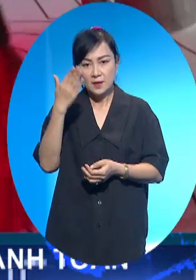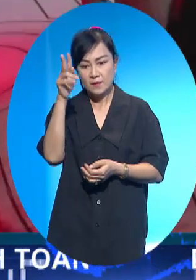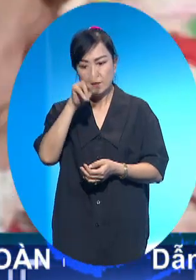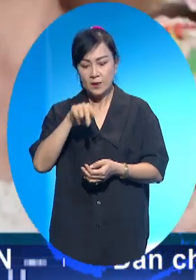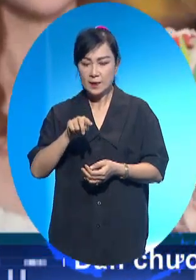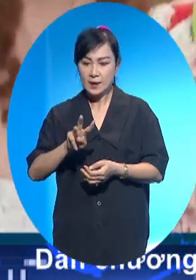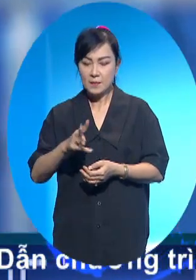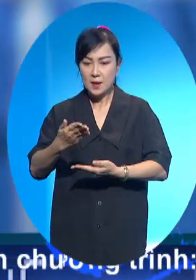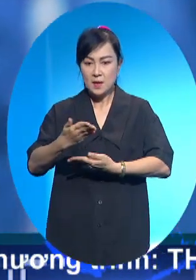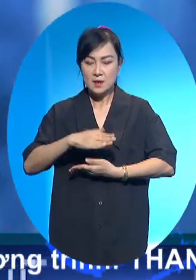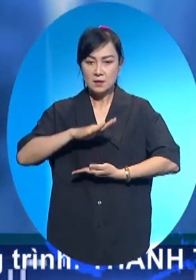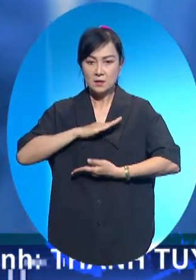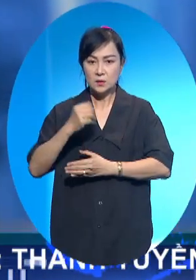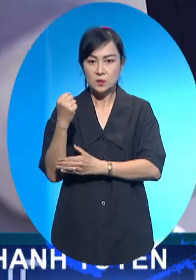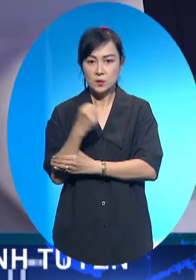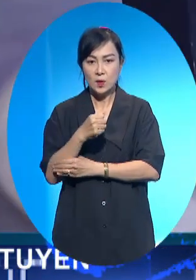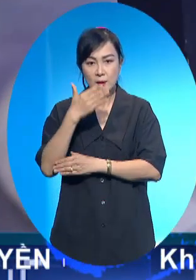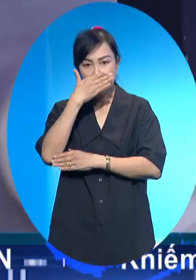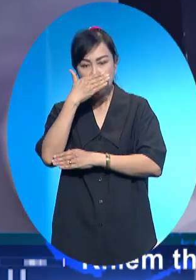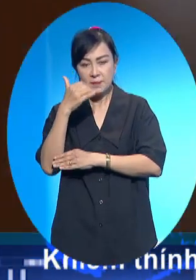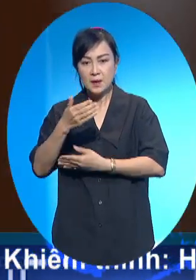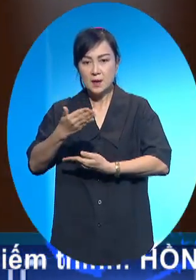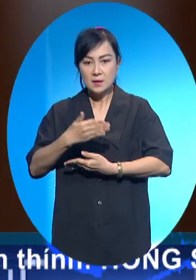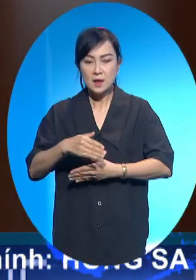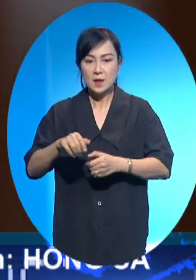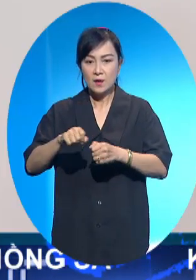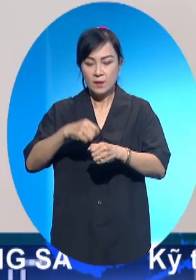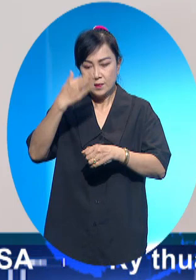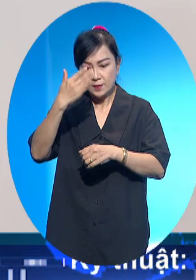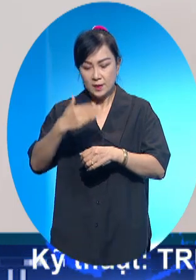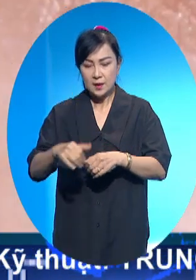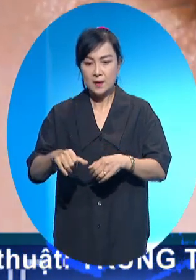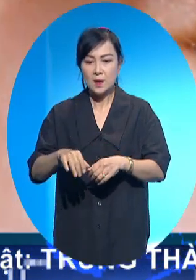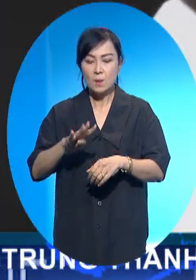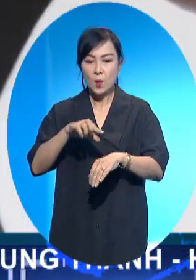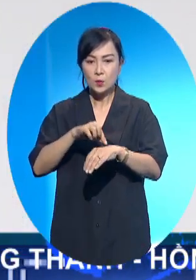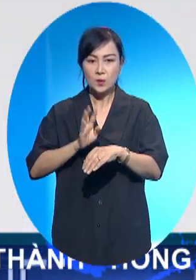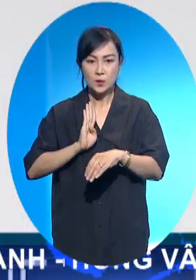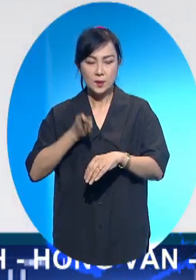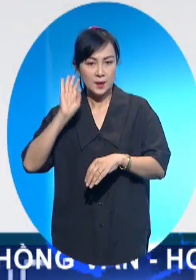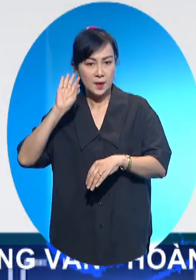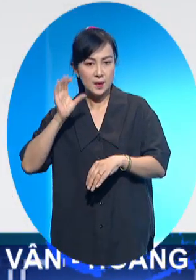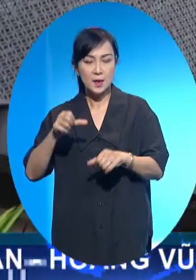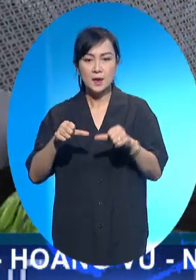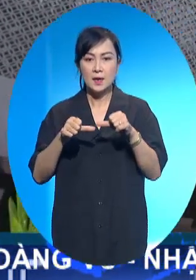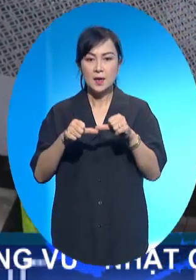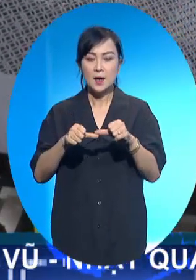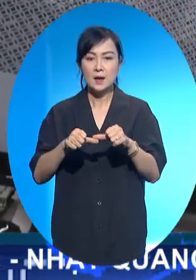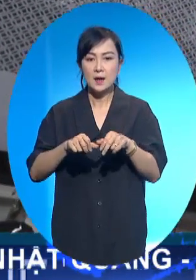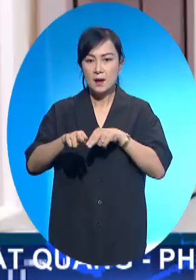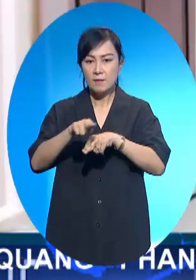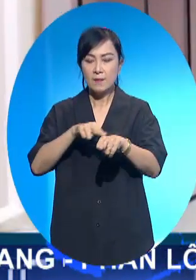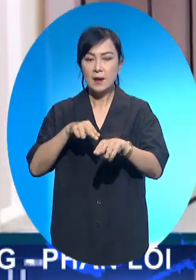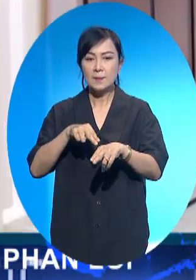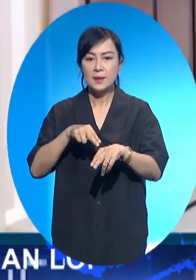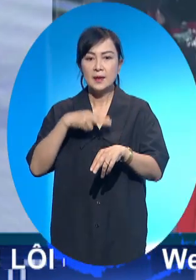2023 sẽ nhận những giải thưởng lớn, đặc biệt sẽ nhận được một chuyến trải nghiệm tại 4 tuần lễ thời trang thế giới tại Milan, Paris, New York